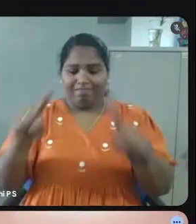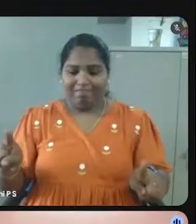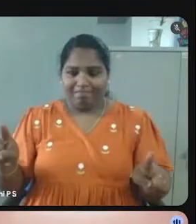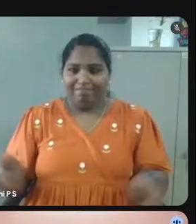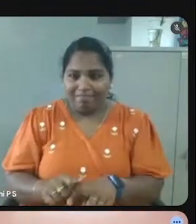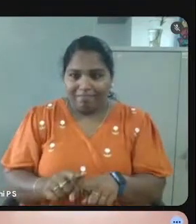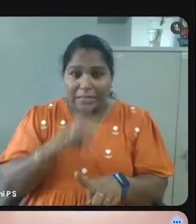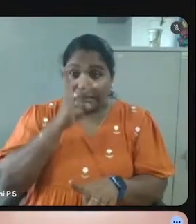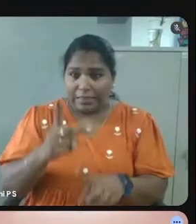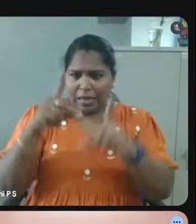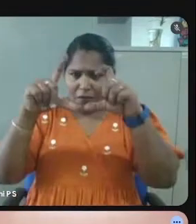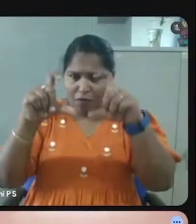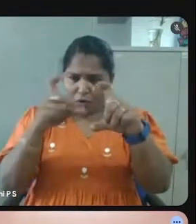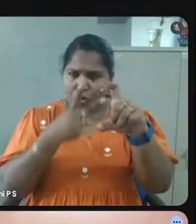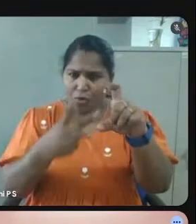അത്